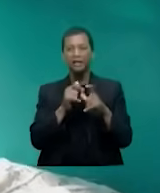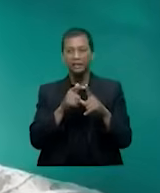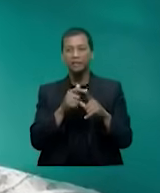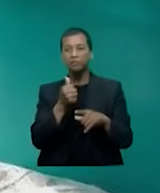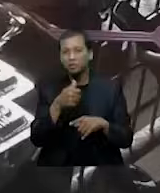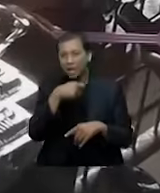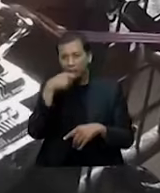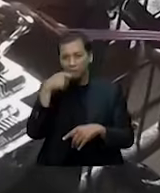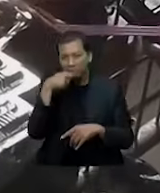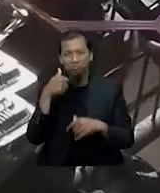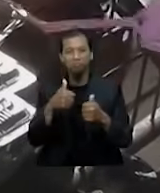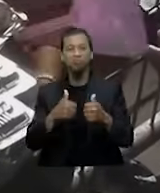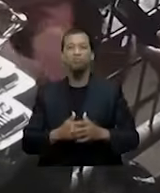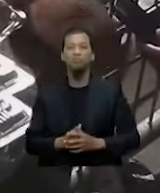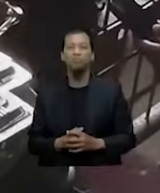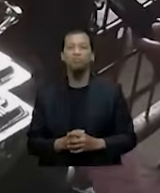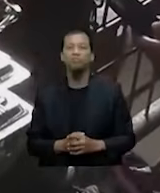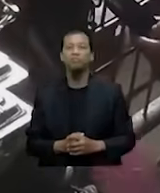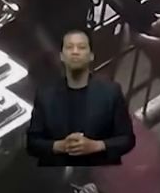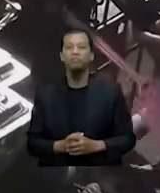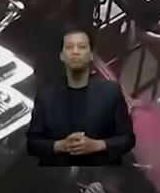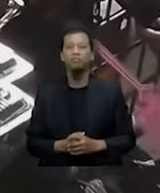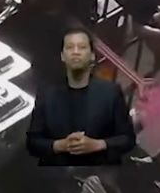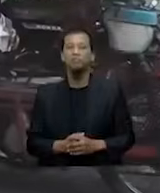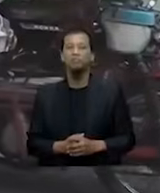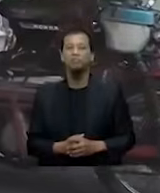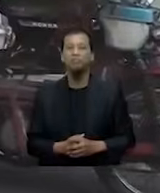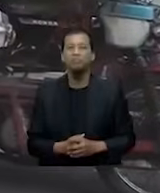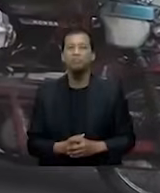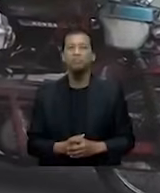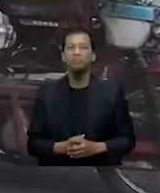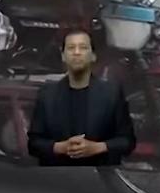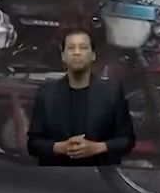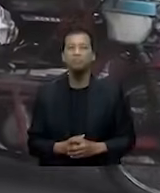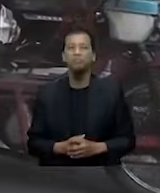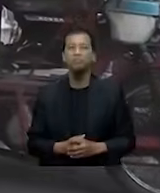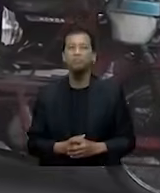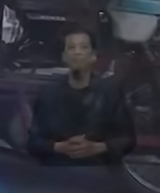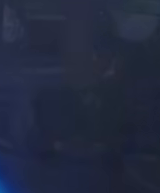nikmat. Dari Yogyakarta, Gali Wisma, iNews, melaporkan.